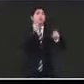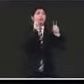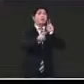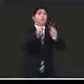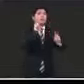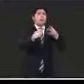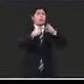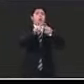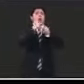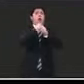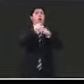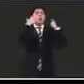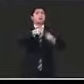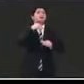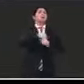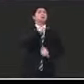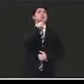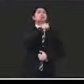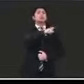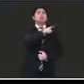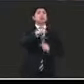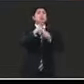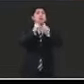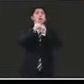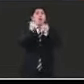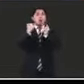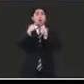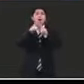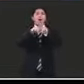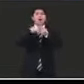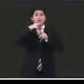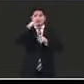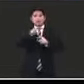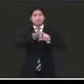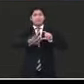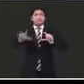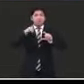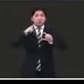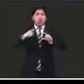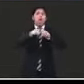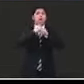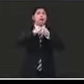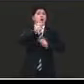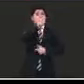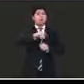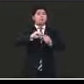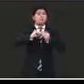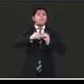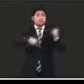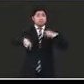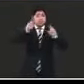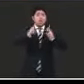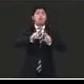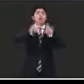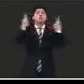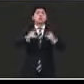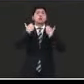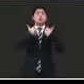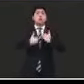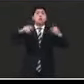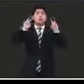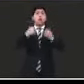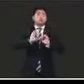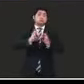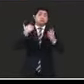Prag'da da Doğu Akdeniz ve Ege sorunlarını Uluslararası Hukuk çerçevesinde çözmek